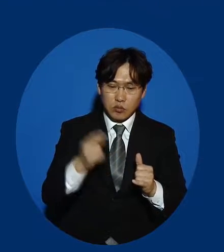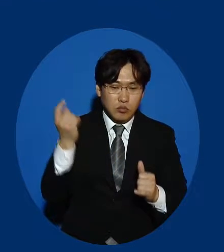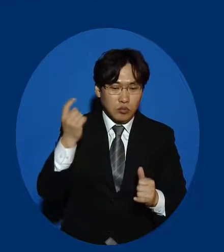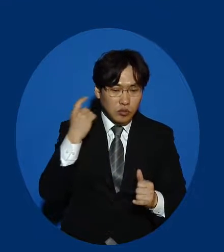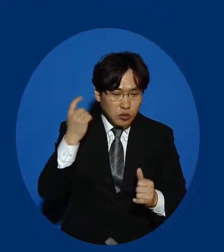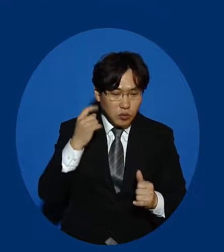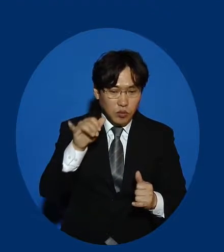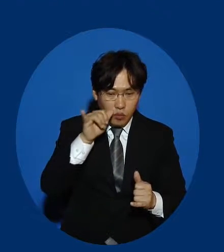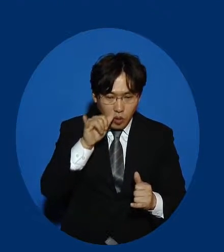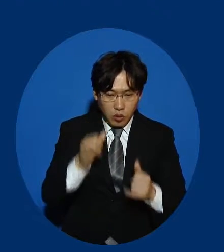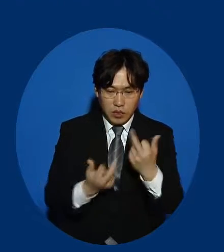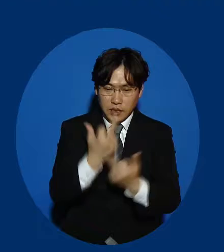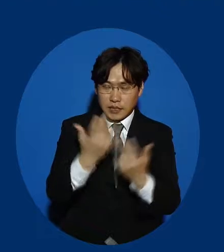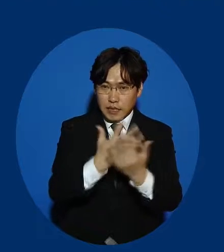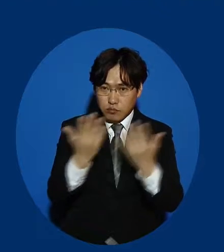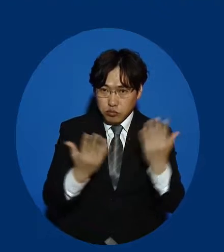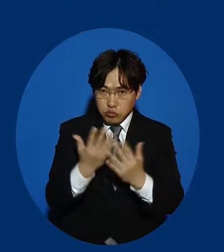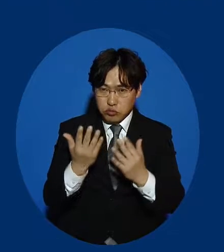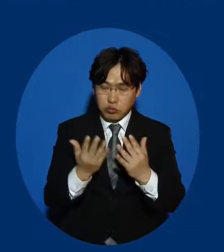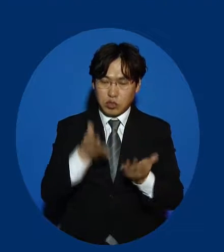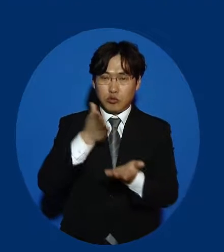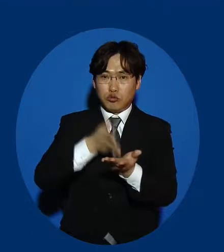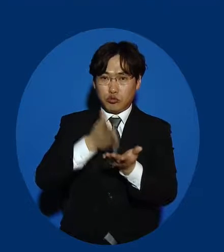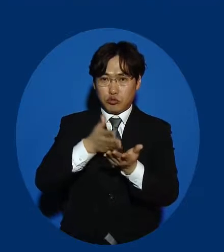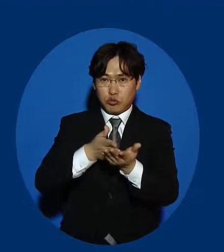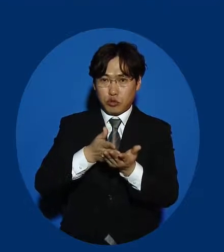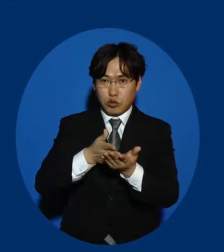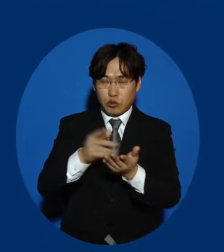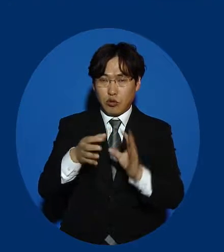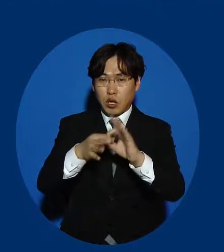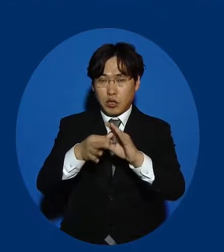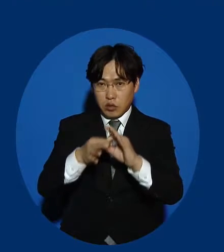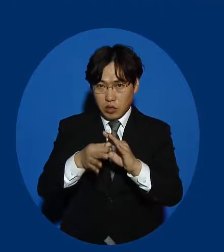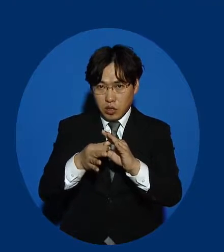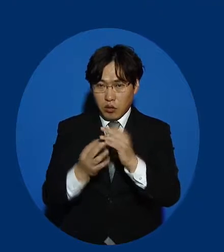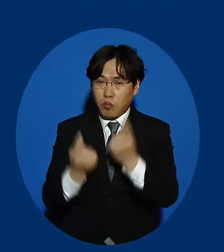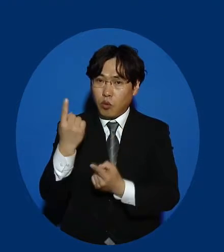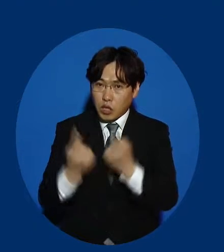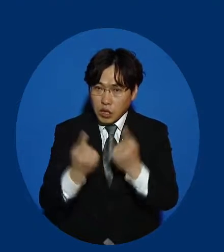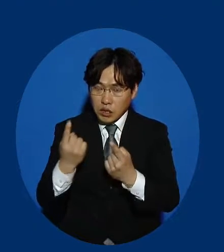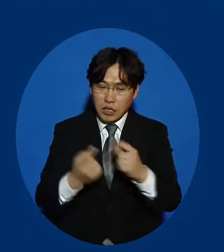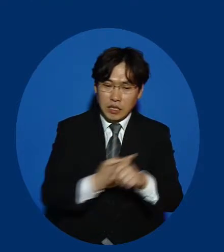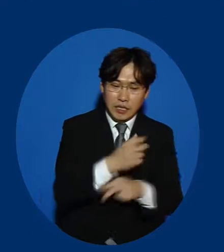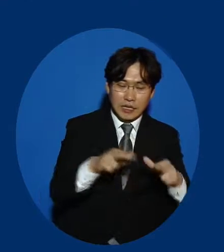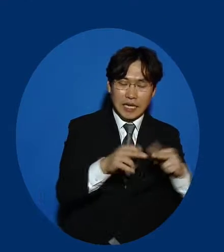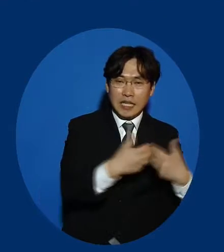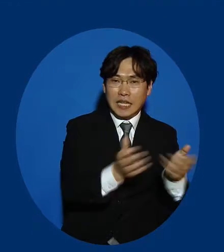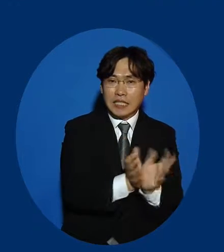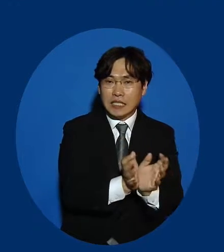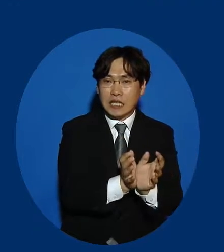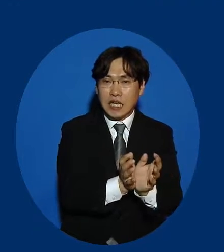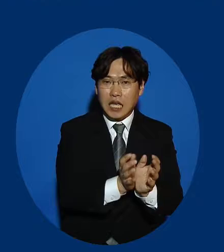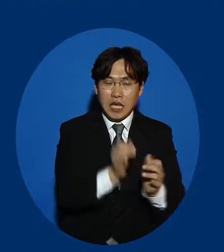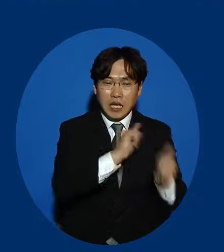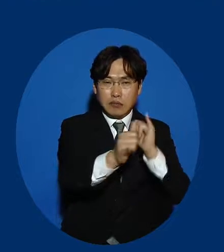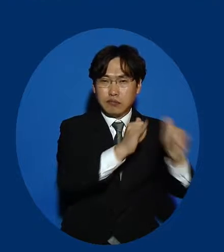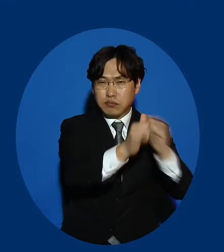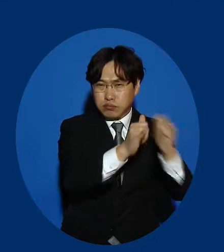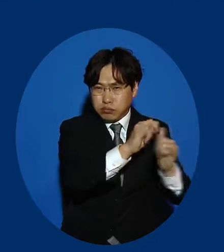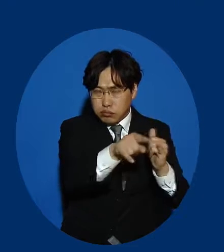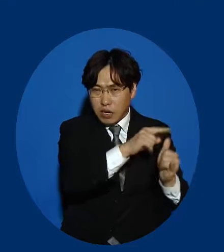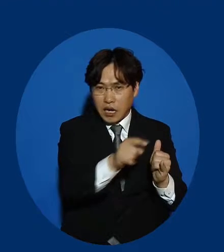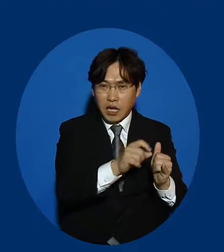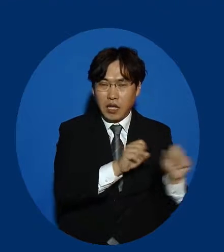거는 그 공적인 매체나 정부기관이라기보다는 이쪽 지역의 장애인 단체잖아요. 그래서 지역 장애인